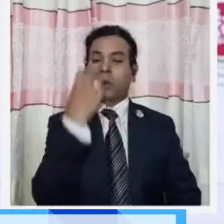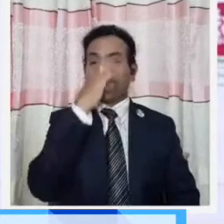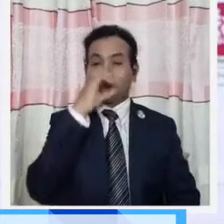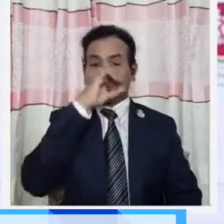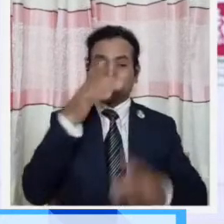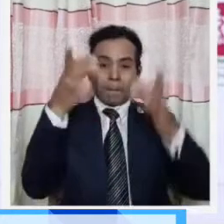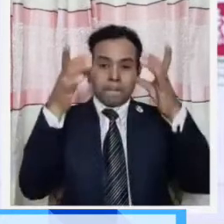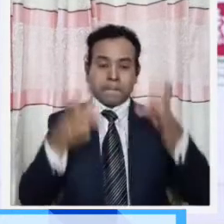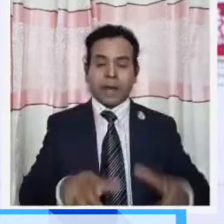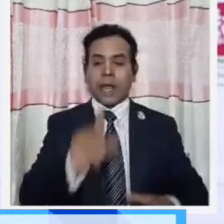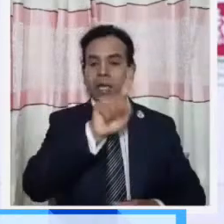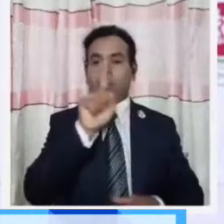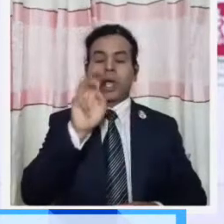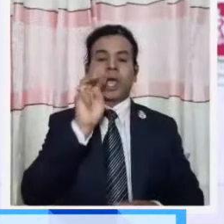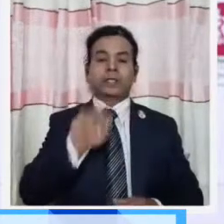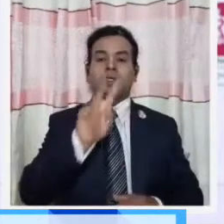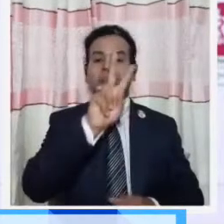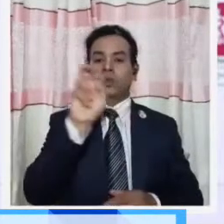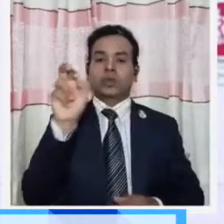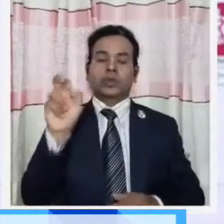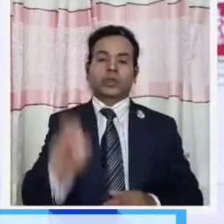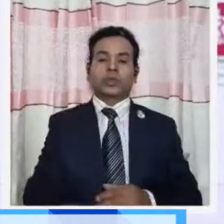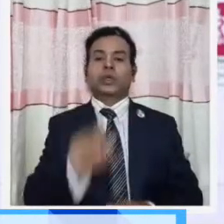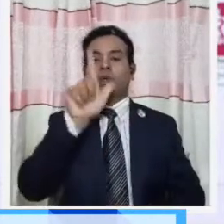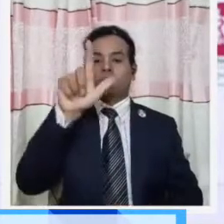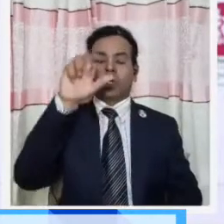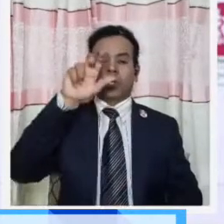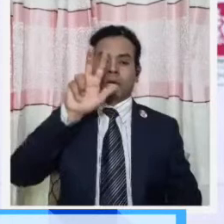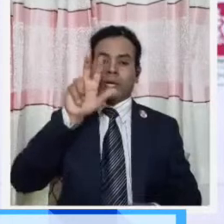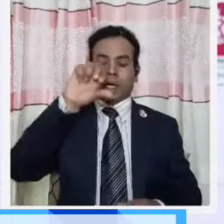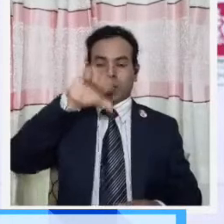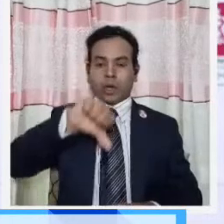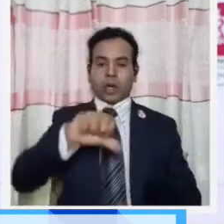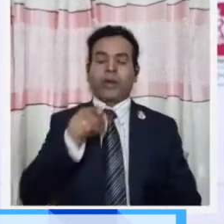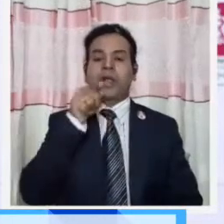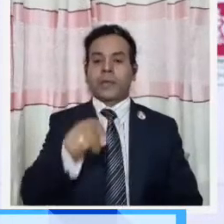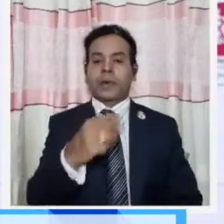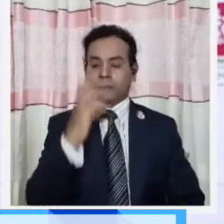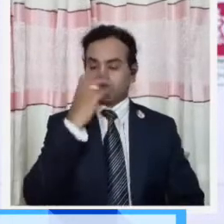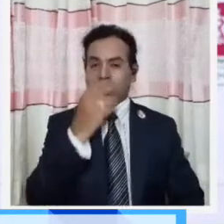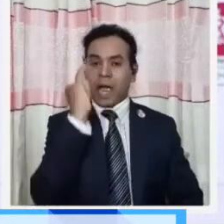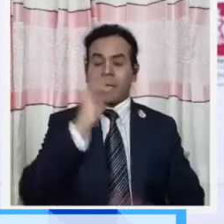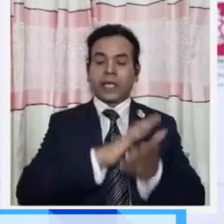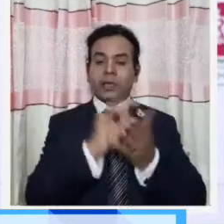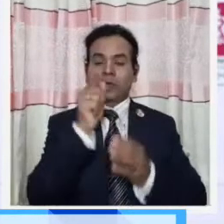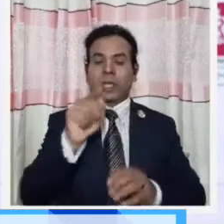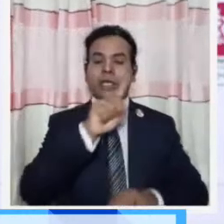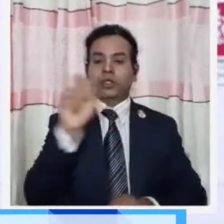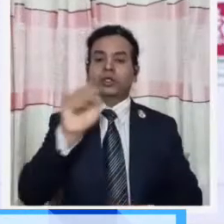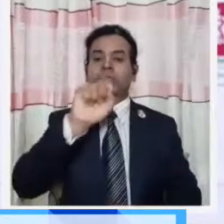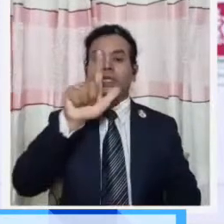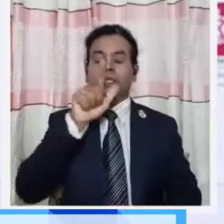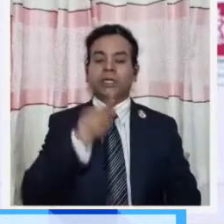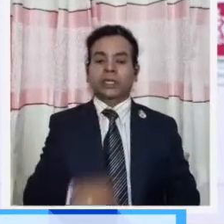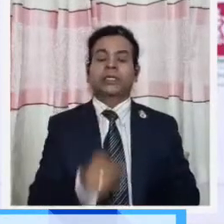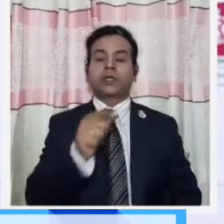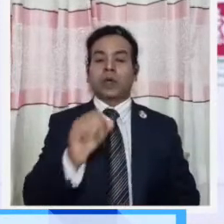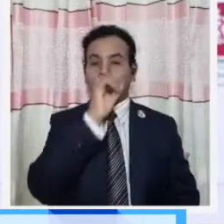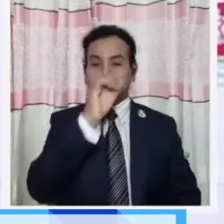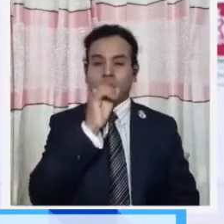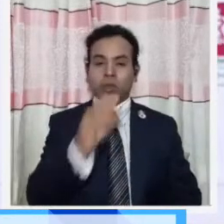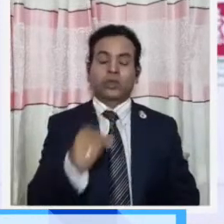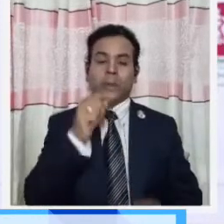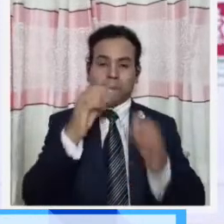আইসিইউ শয্যা সারা দেশে খালি আছে ১৭১টি। সারা দেশে অক্সিজেন সিলিন্ডারের সংখ্যা